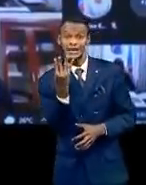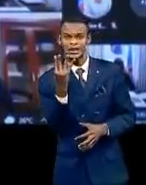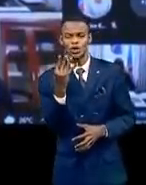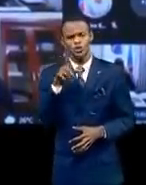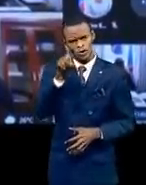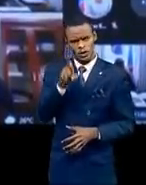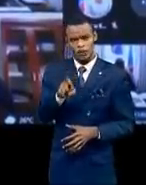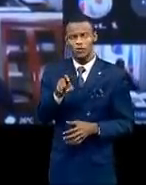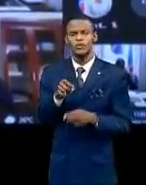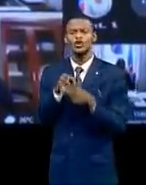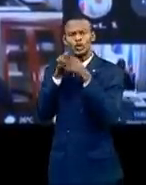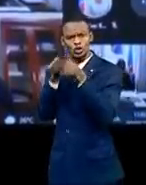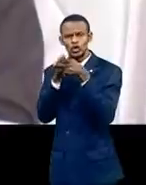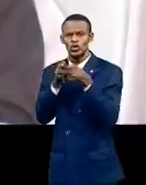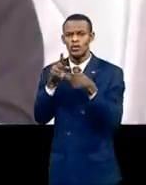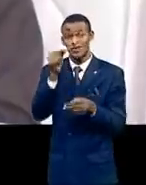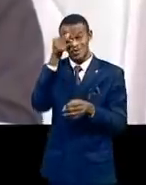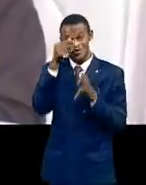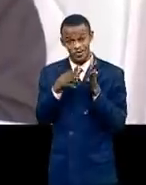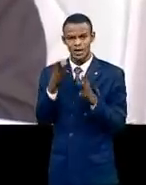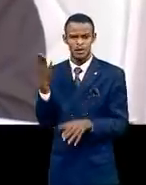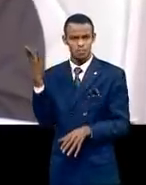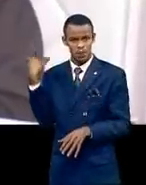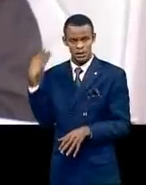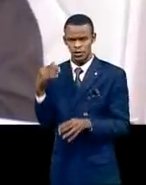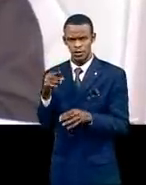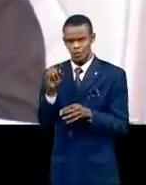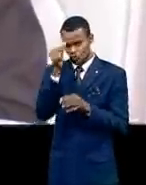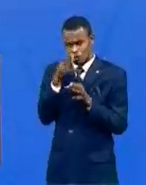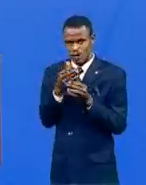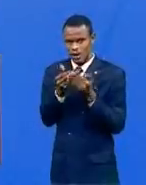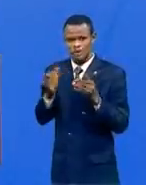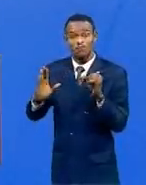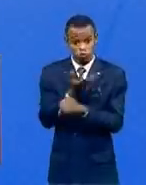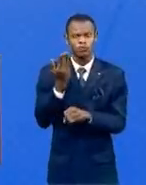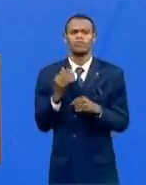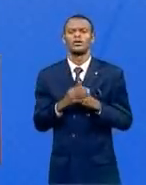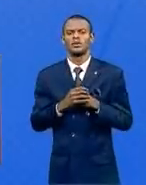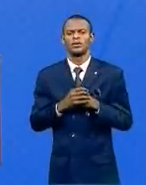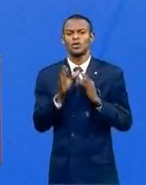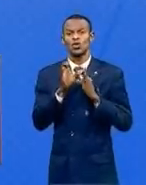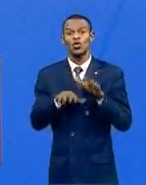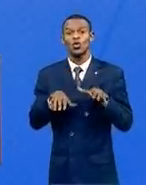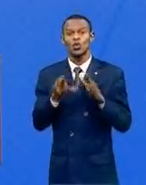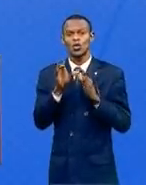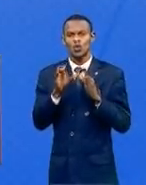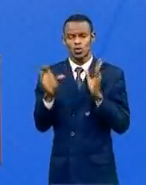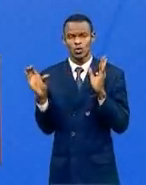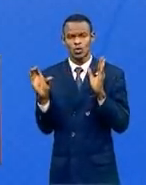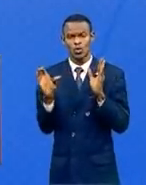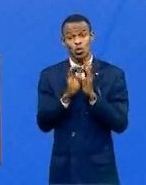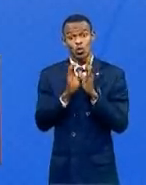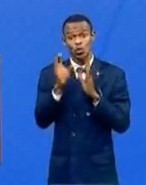de gouverneurs et dont la déchéance a été confirmée par la Cour constitutionnelle. L'appuyant sur ce chapitre,